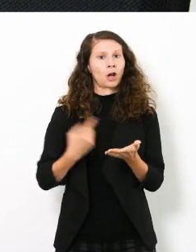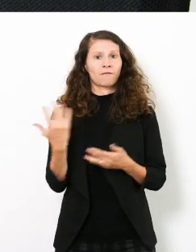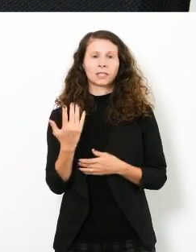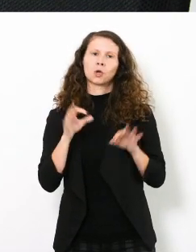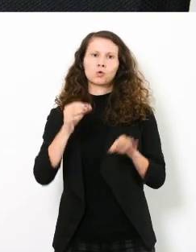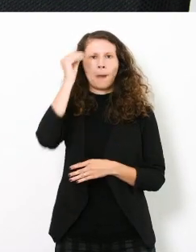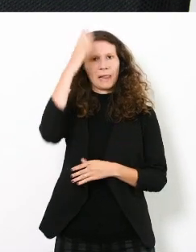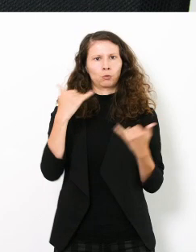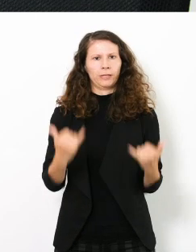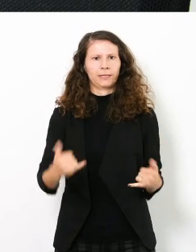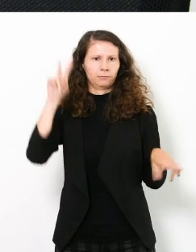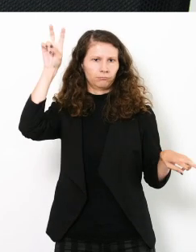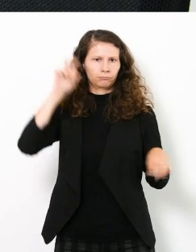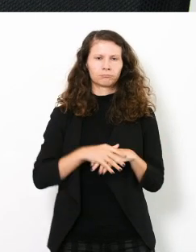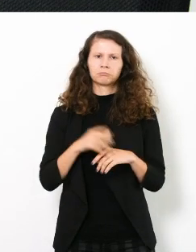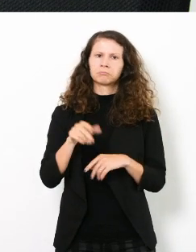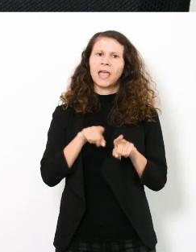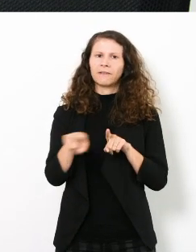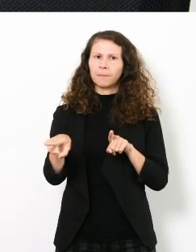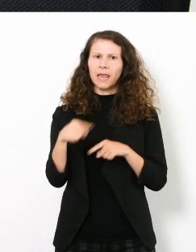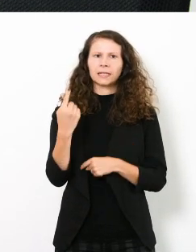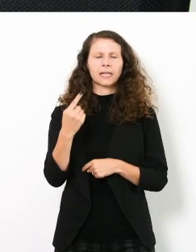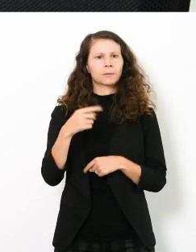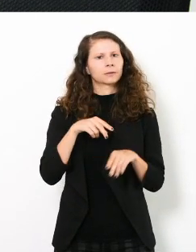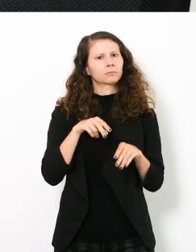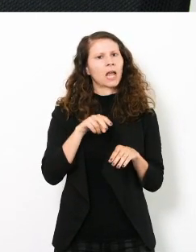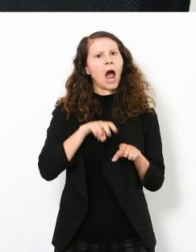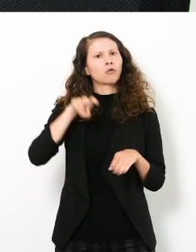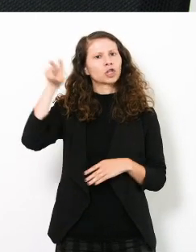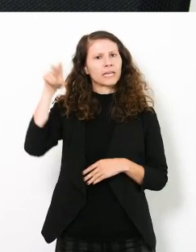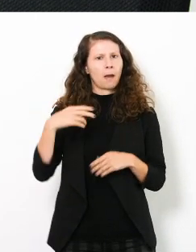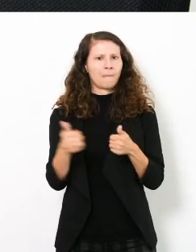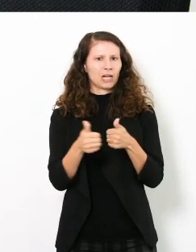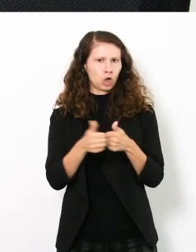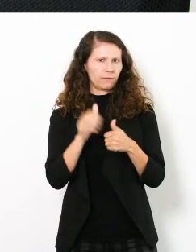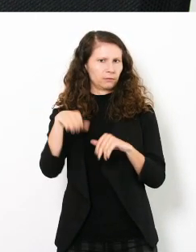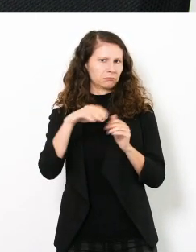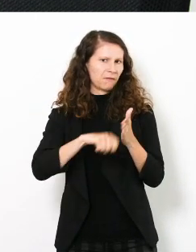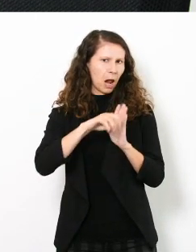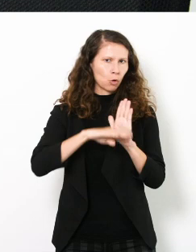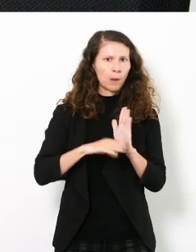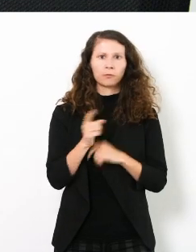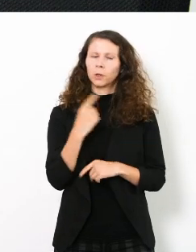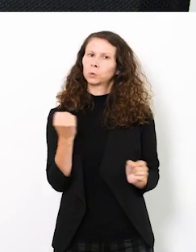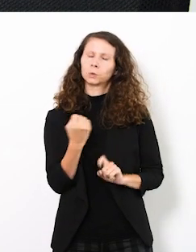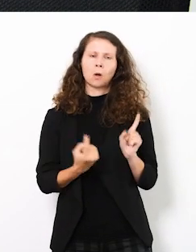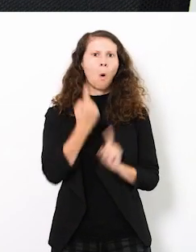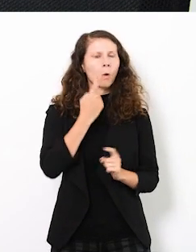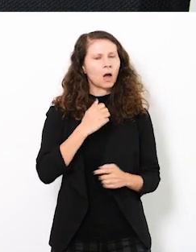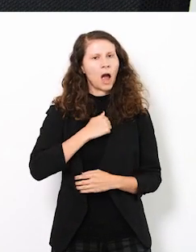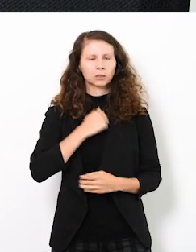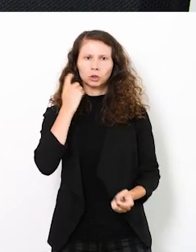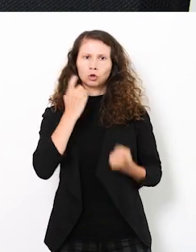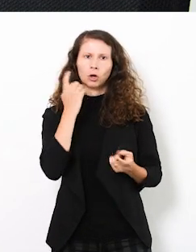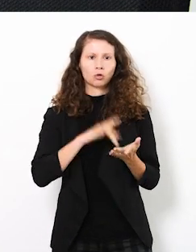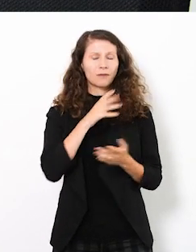Die FDP hat sogenannte Aufstiegspatenschaften in ihrem Wahlprogramm. Wir haben Riesenangst, weil viele Kinder und Jugendliche